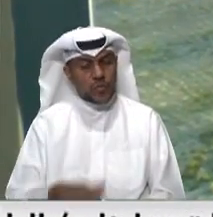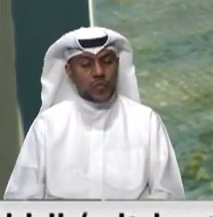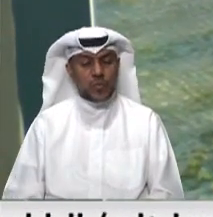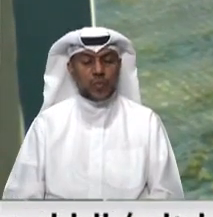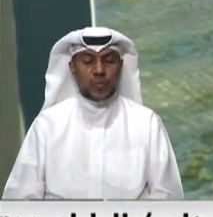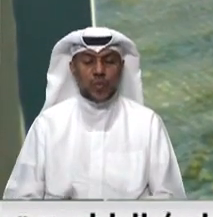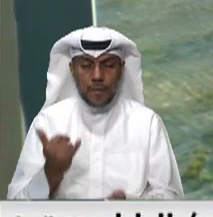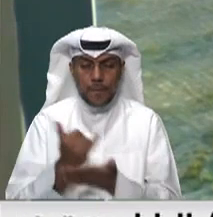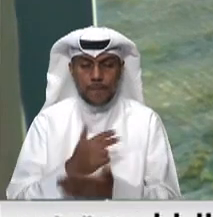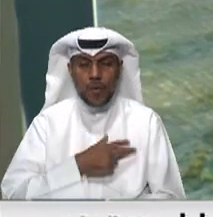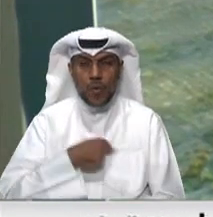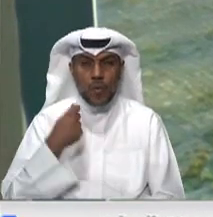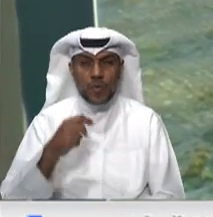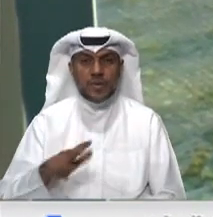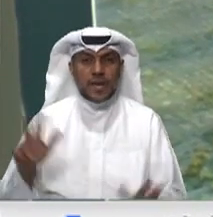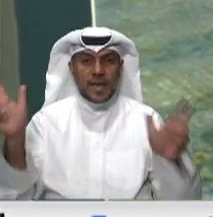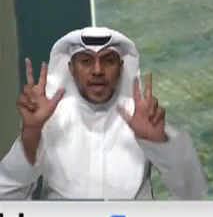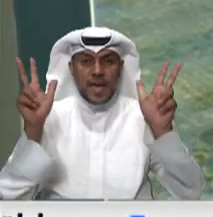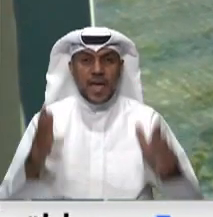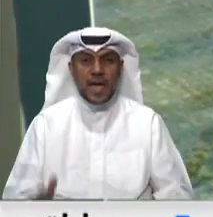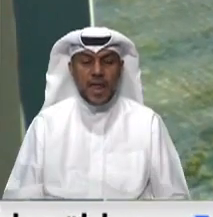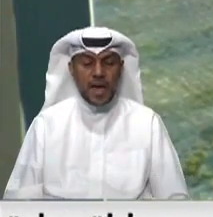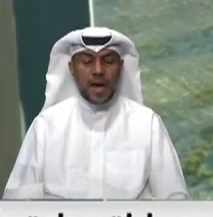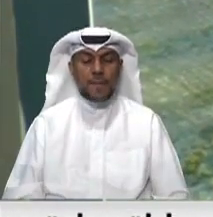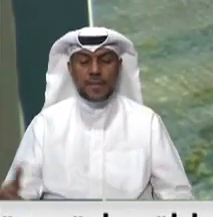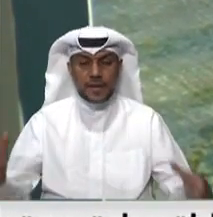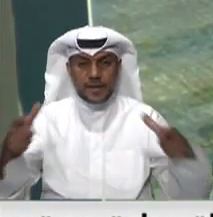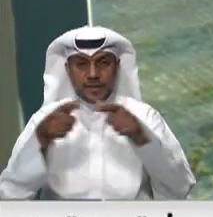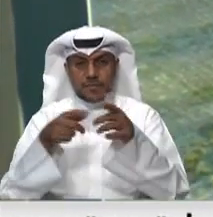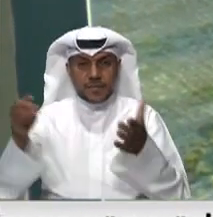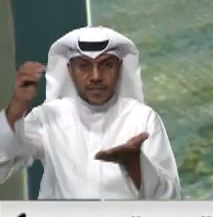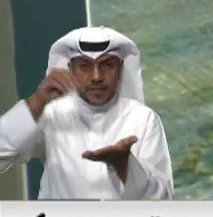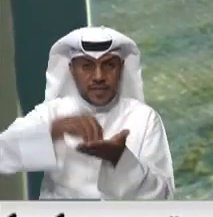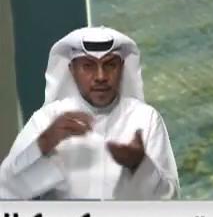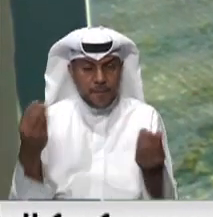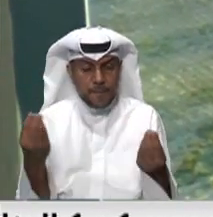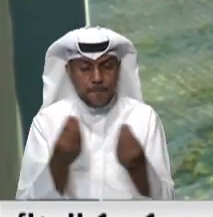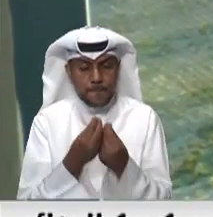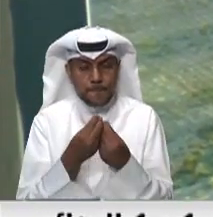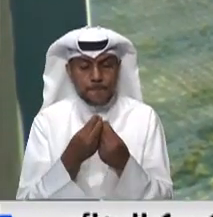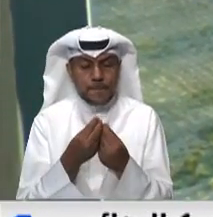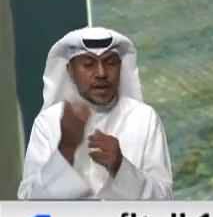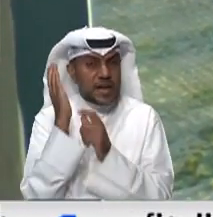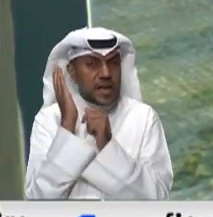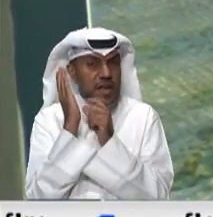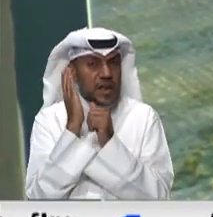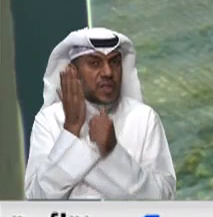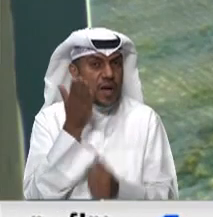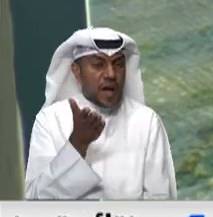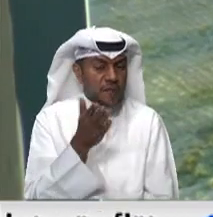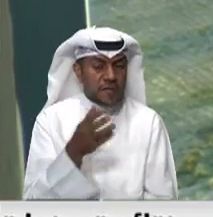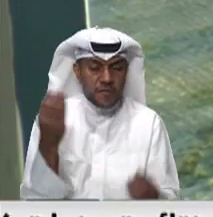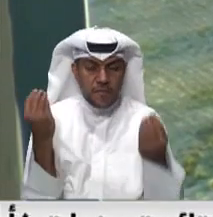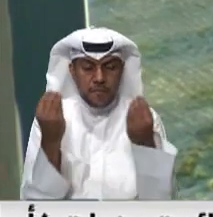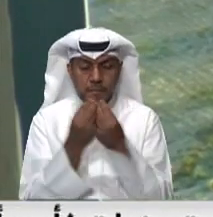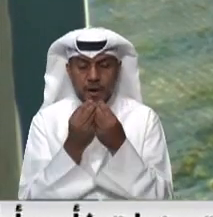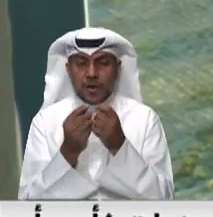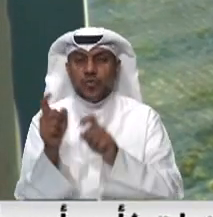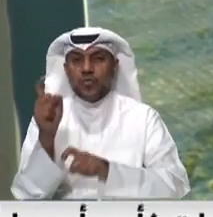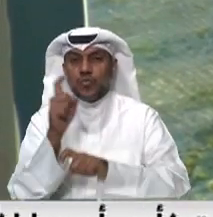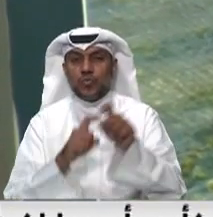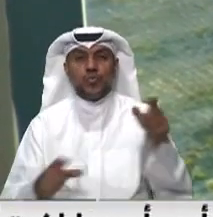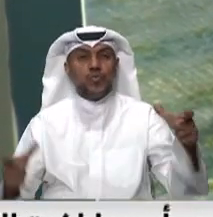وزارة الإعلام الدكتور ناصر المحيسن وحضور الإعلام الكويتي المتميز في المحافل والملتقيات